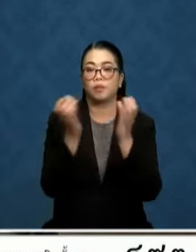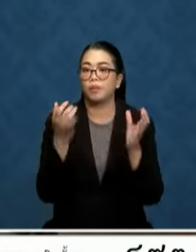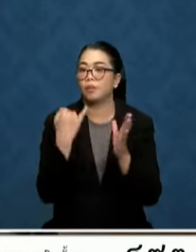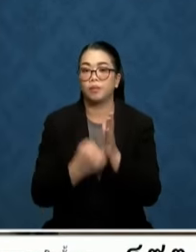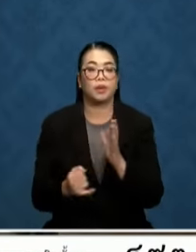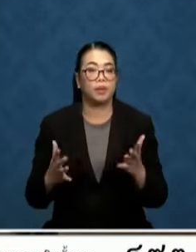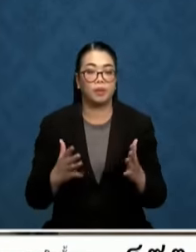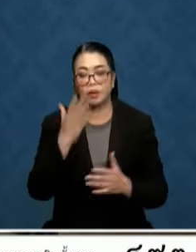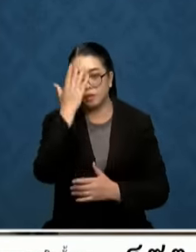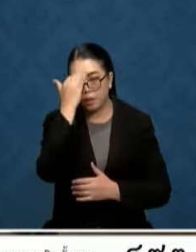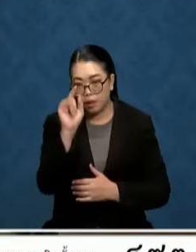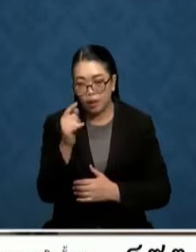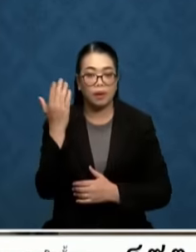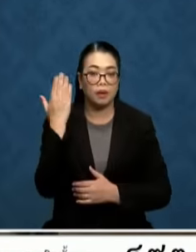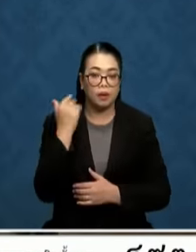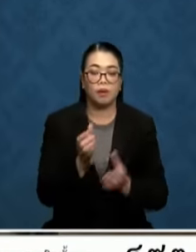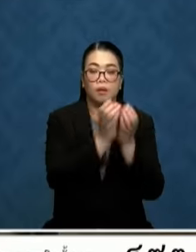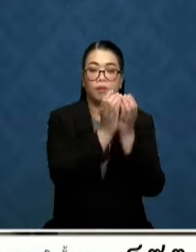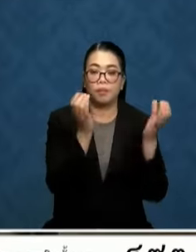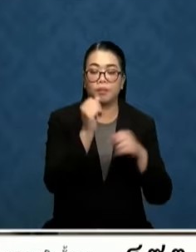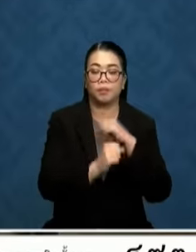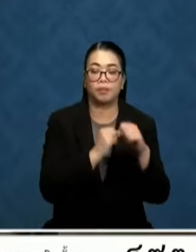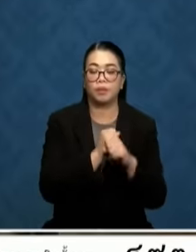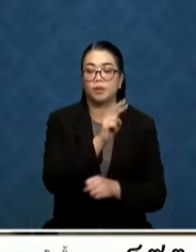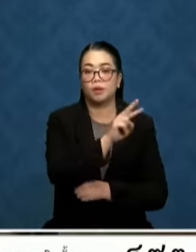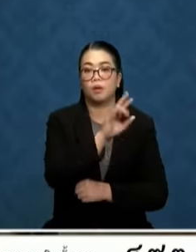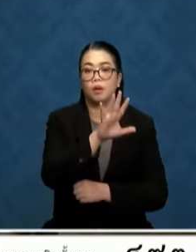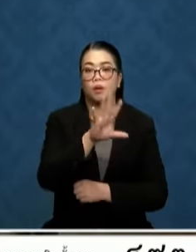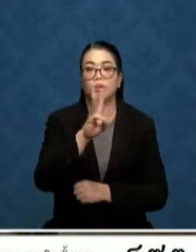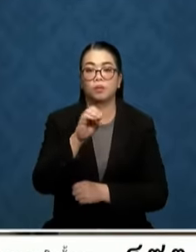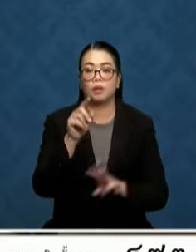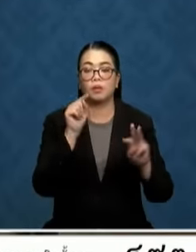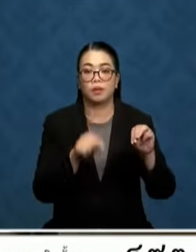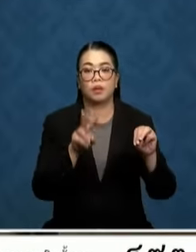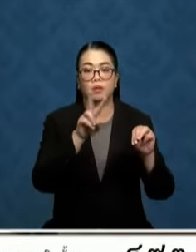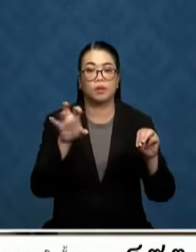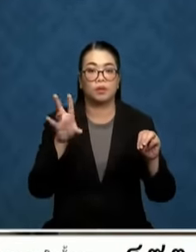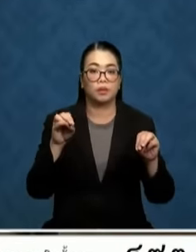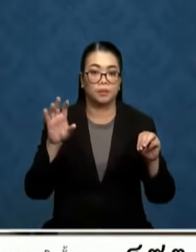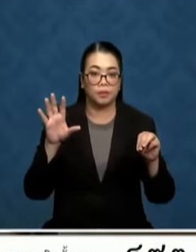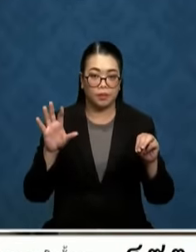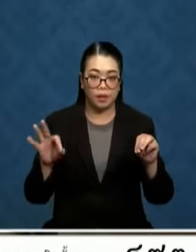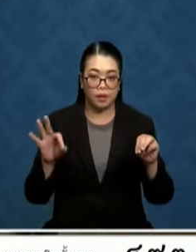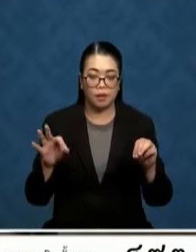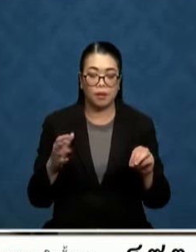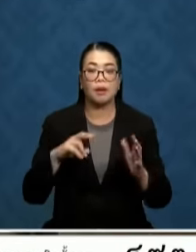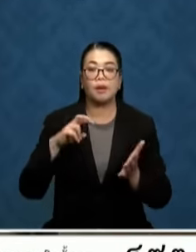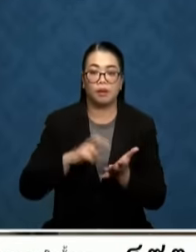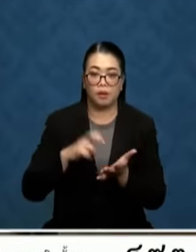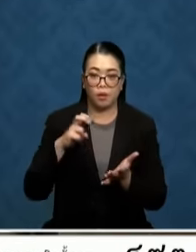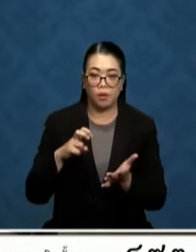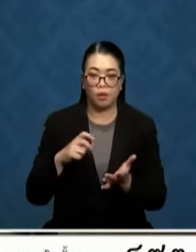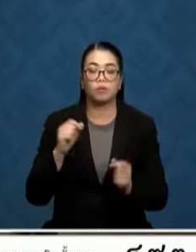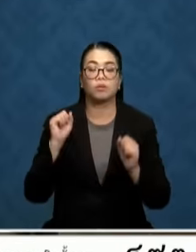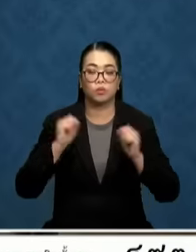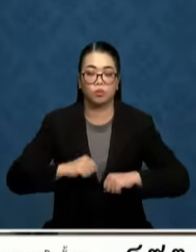ราชนะจากไยพทธศกรา personalized 719ได้รบรองคว